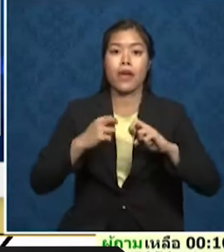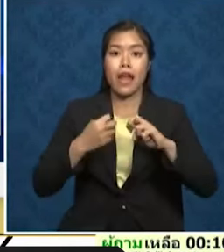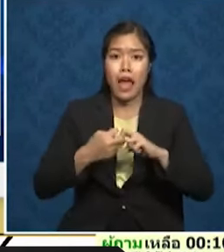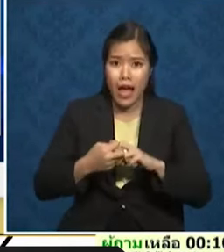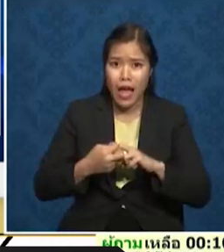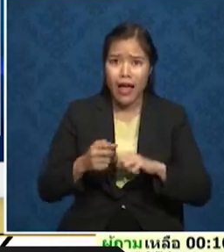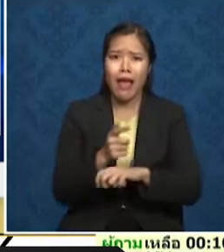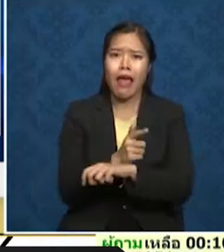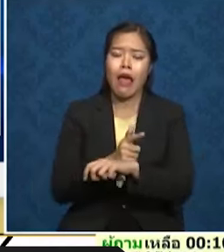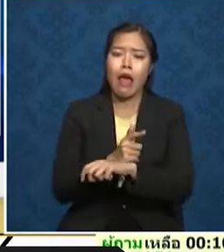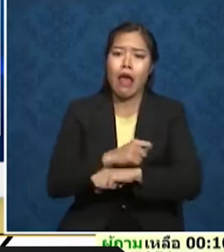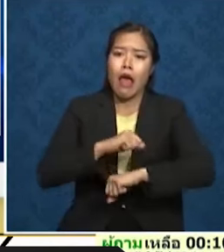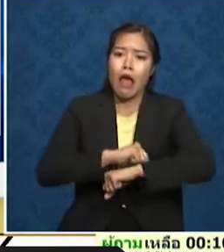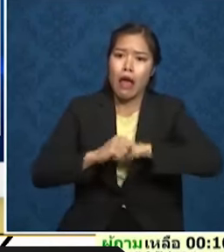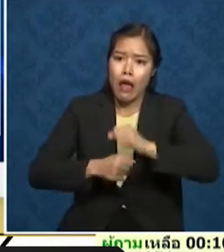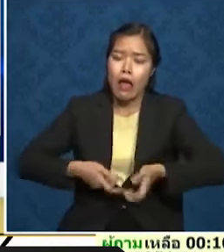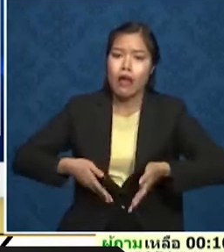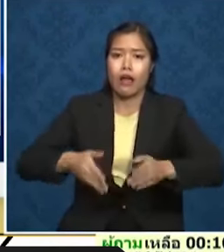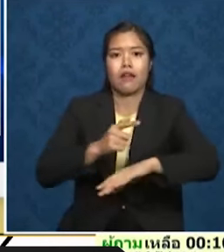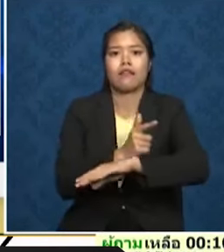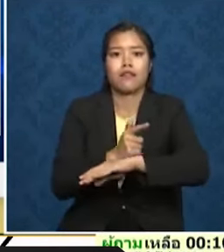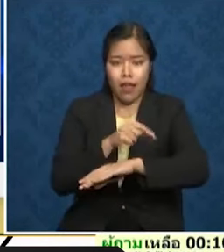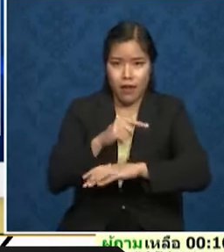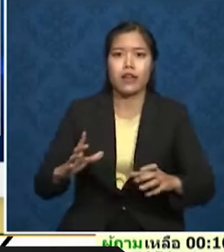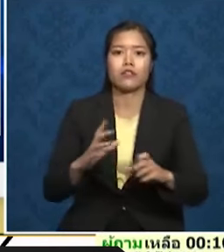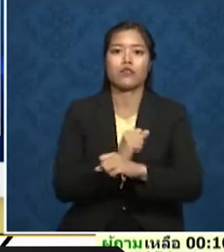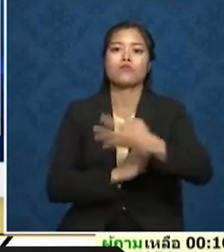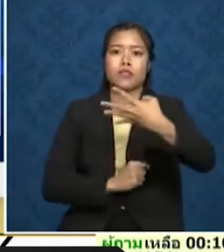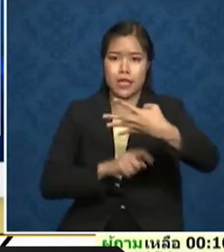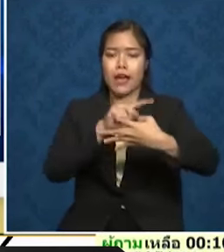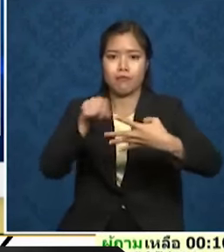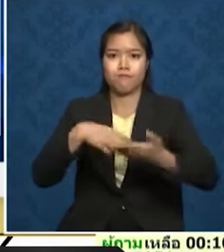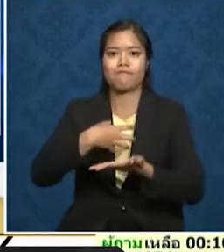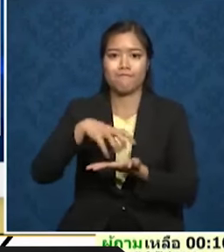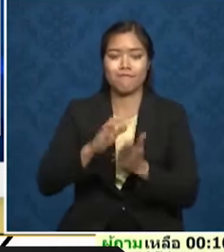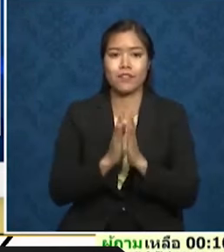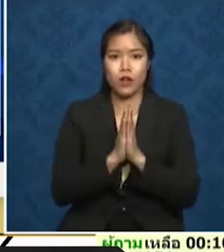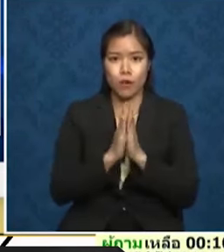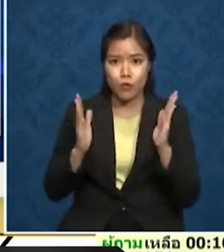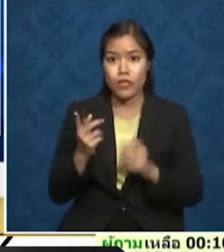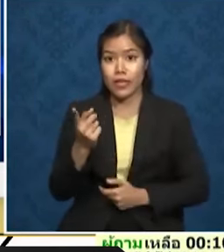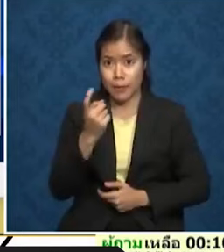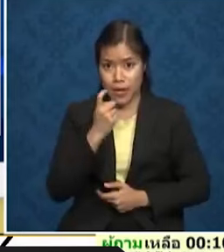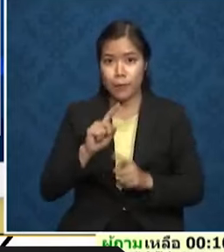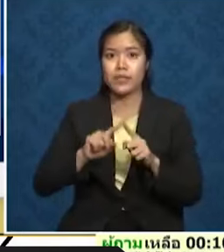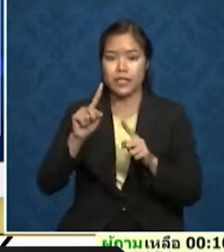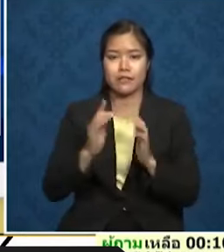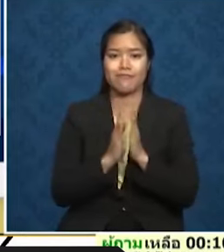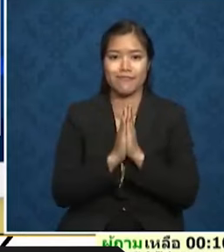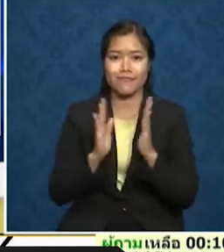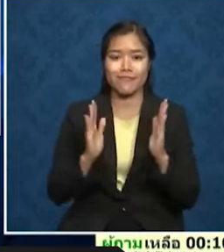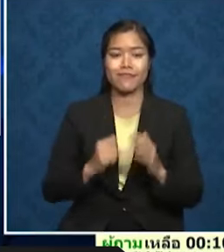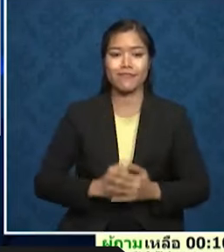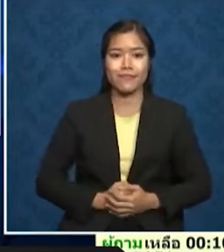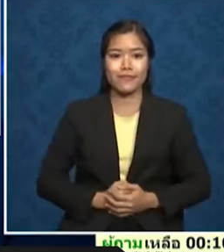ล่าช้าจึงขอสรุปในเรื่องของความล่าช้าทั้ง4ประเด็นค่ะขอบคุณค่ะท่านประธานสำหรับคำถามแรกค่ะ ครับขอบคุณครับ